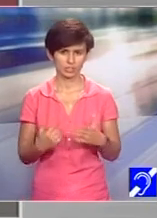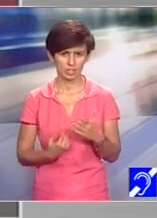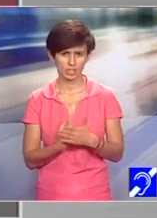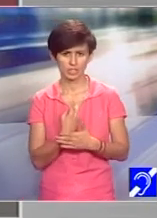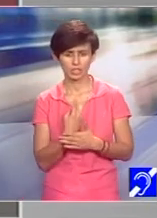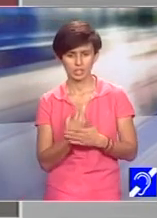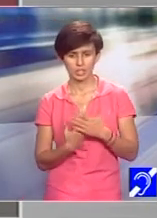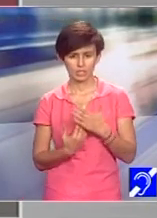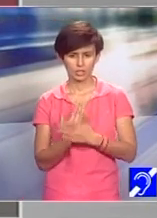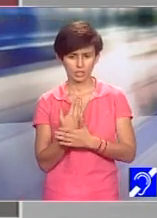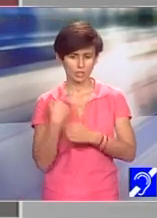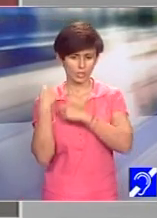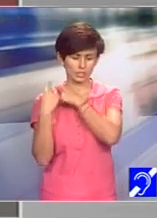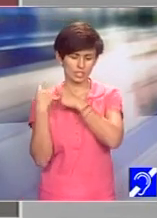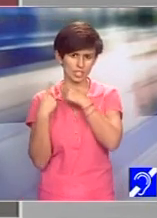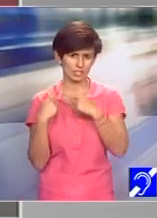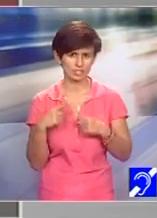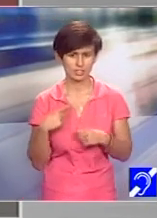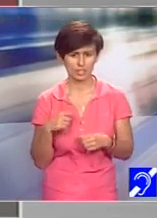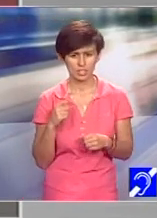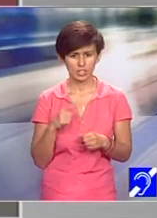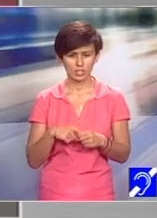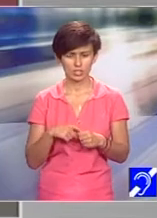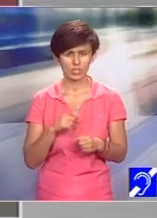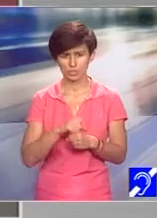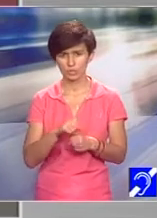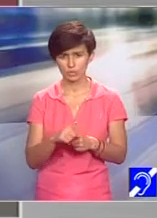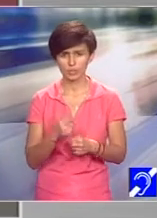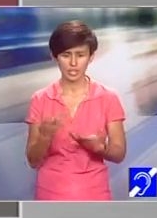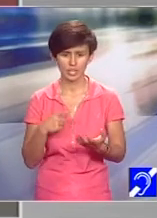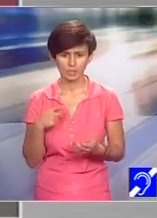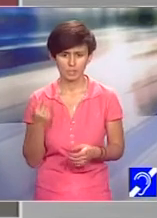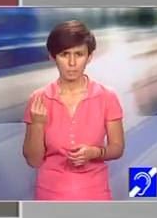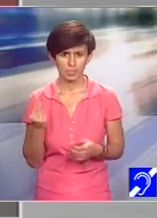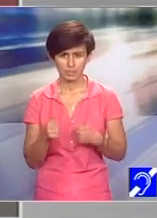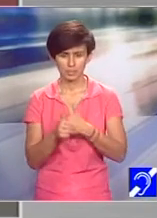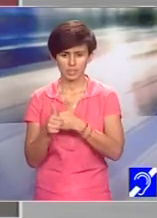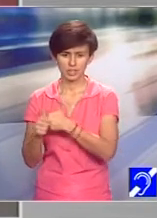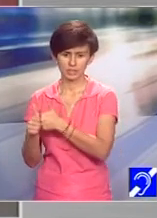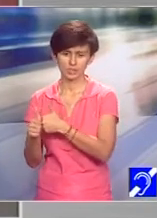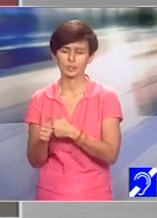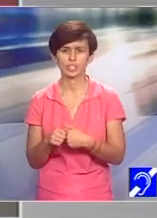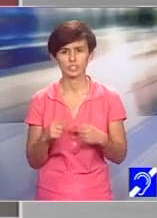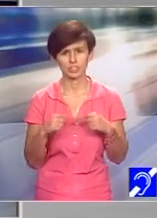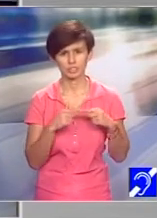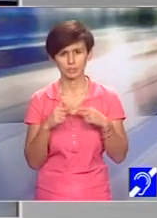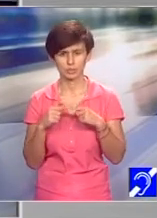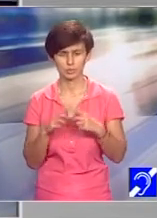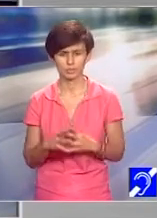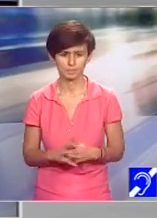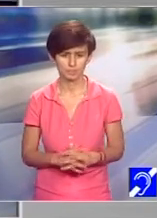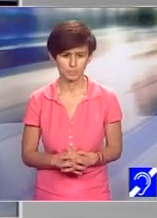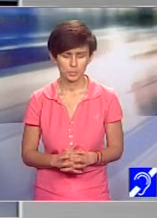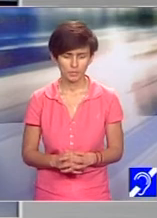apare așa oarecum o discrepanță, un lucru care e bine de a fi urmărit și a fi dezbătut. Da. E un